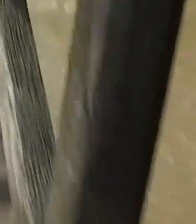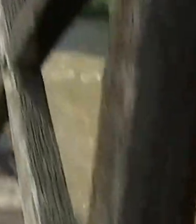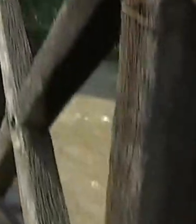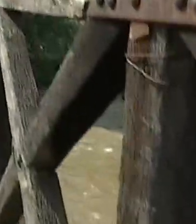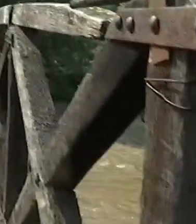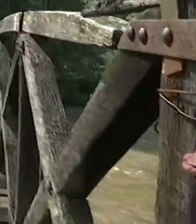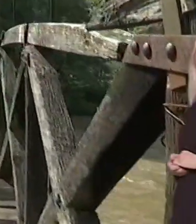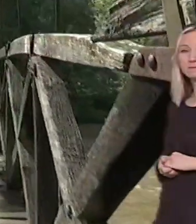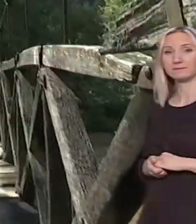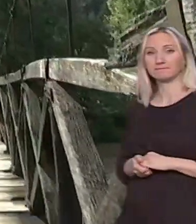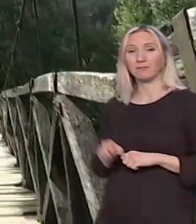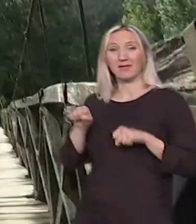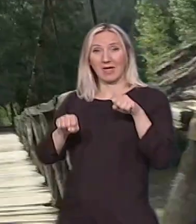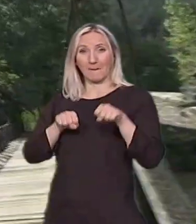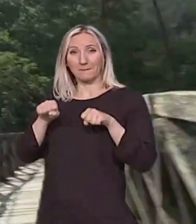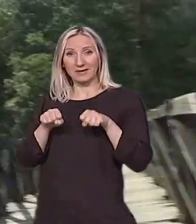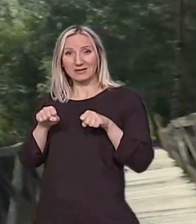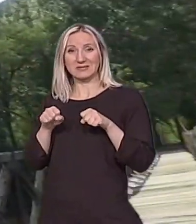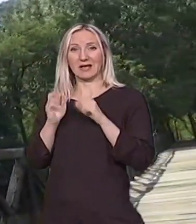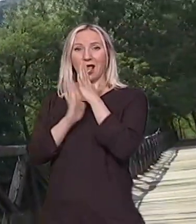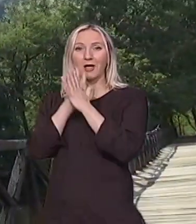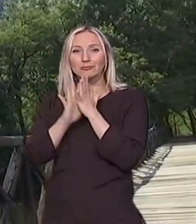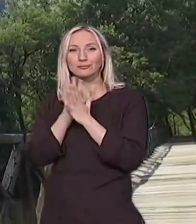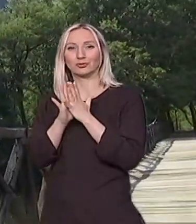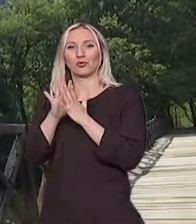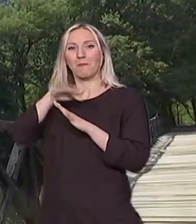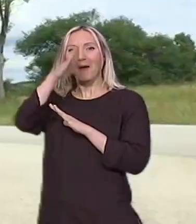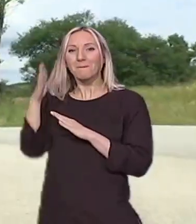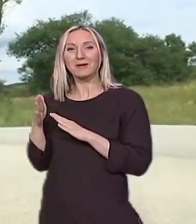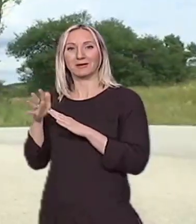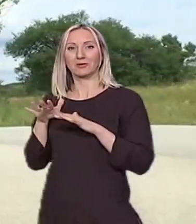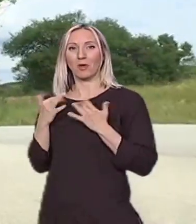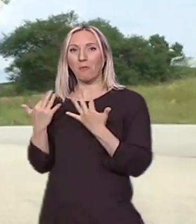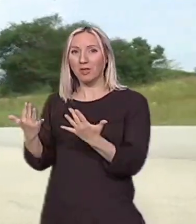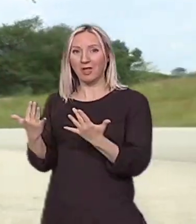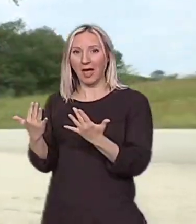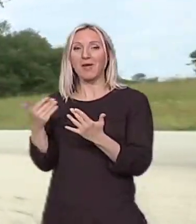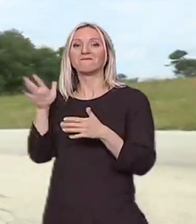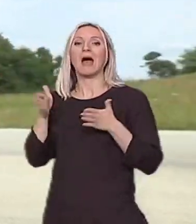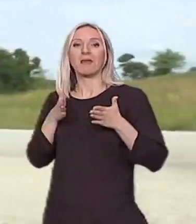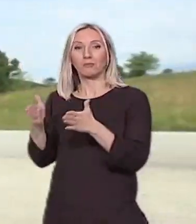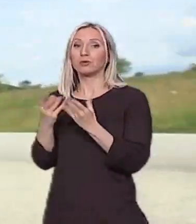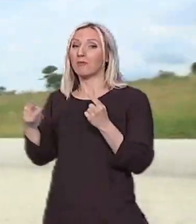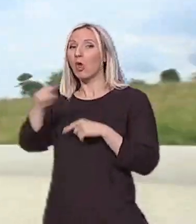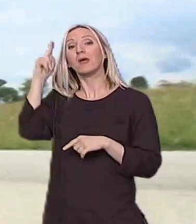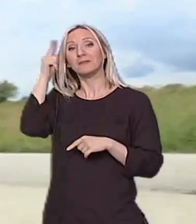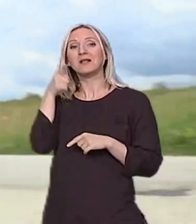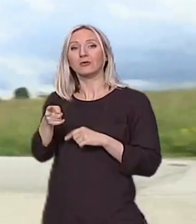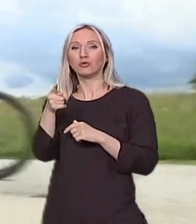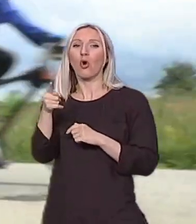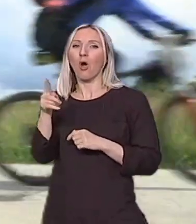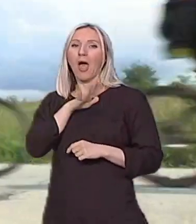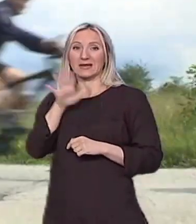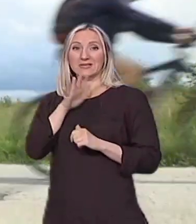Vožnju bicikla kroz šume preko brda i poljana, takozvani off-road biciklizam, mnogi smatraju ekstremnim sportom. I u pravu su, potrebno je